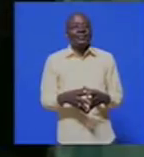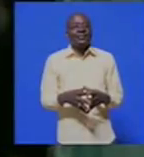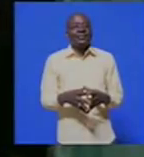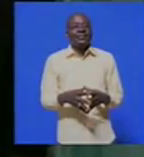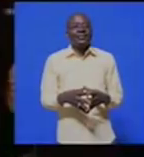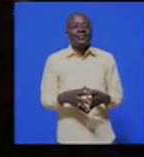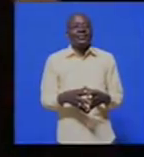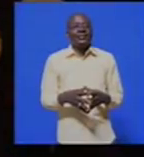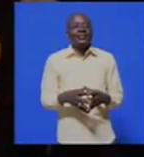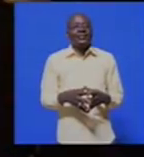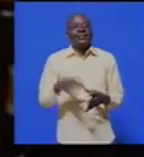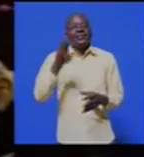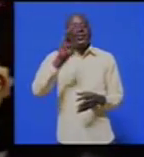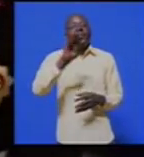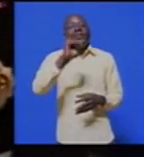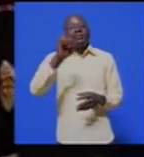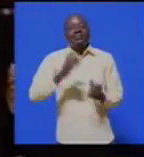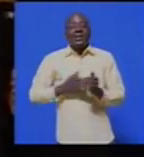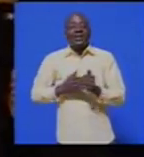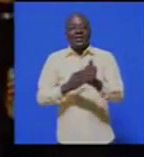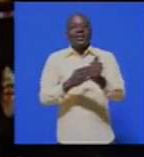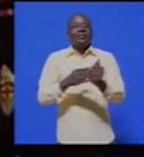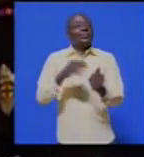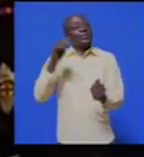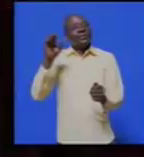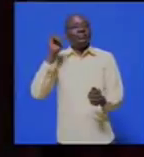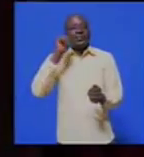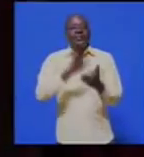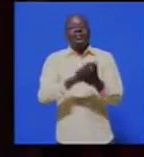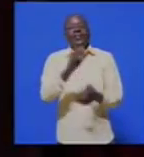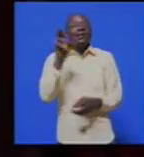C'est William qui a accompagné son frère à l'hôtel.